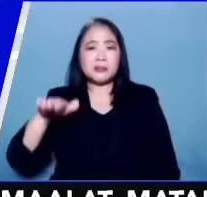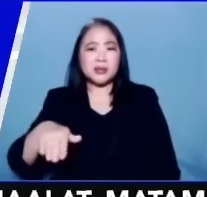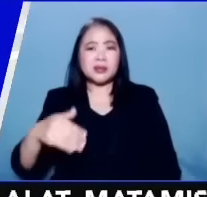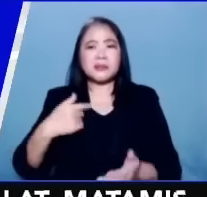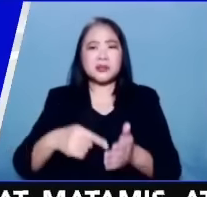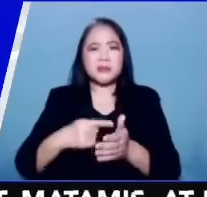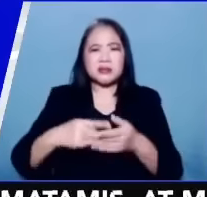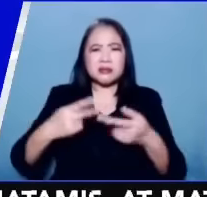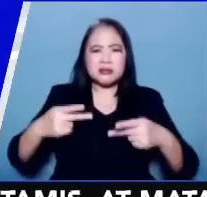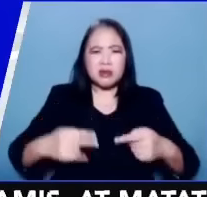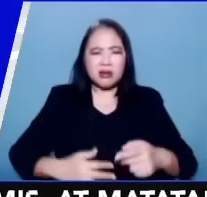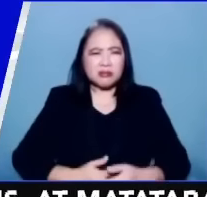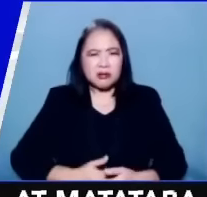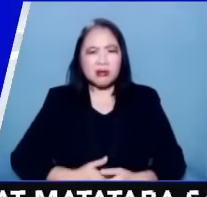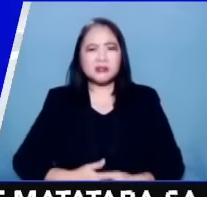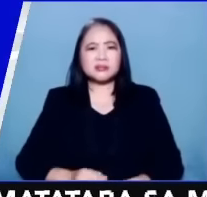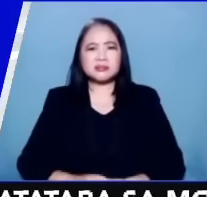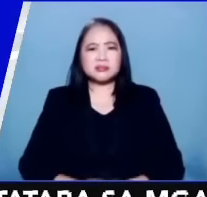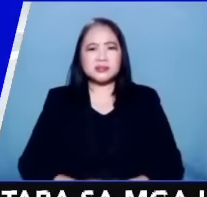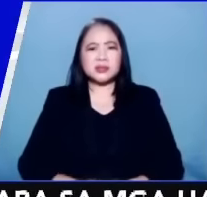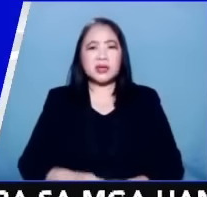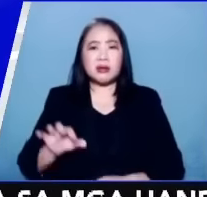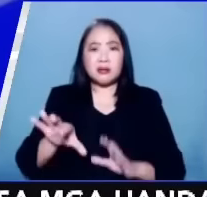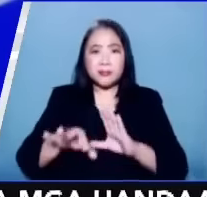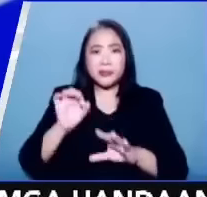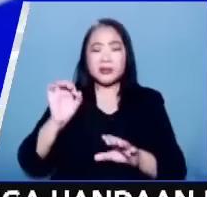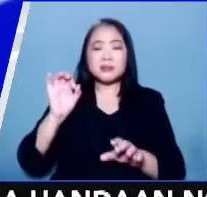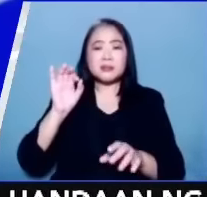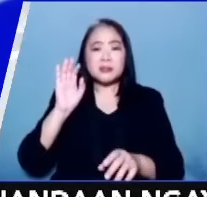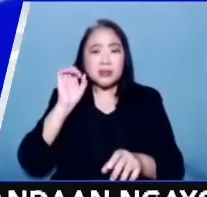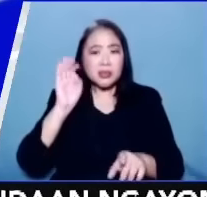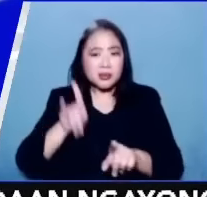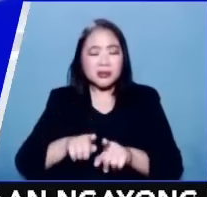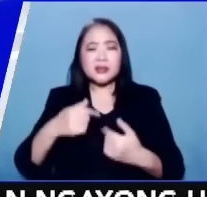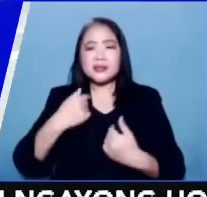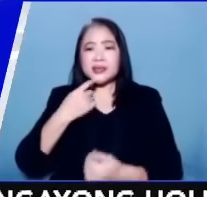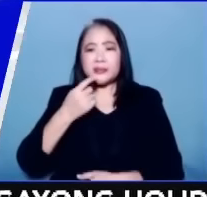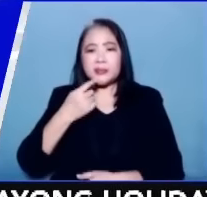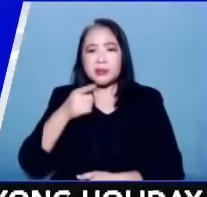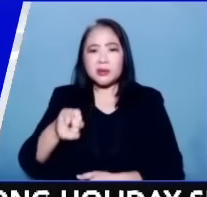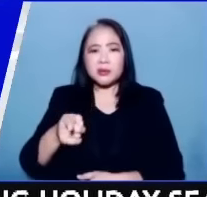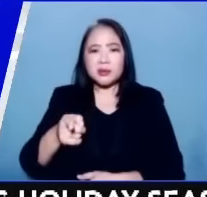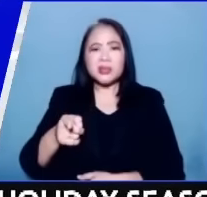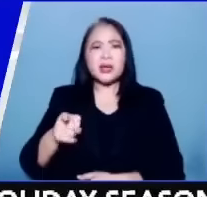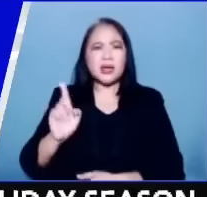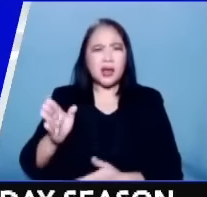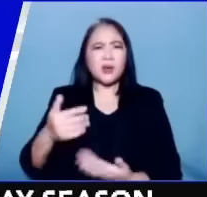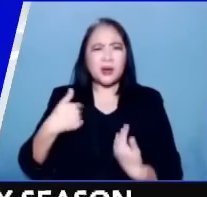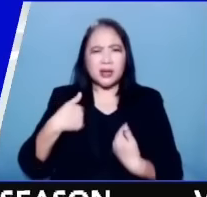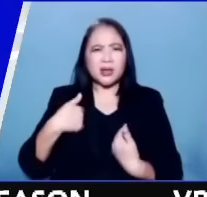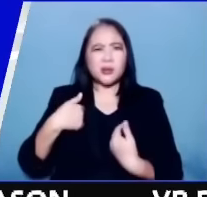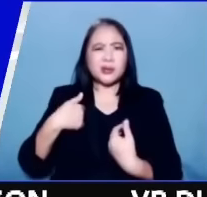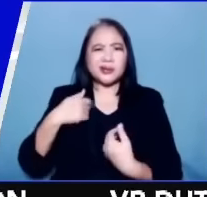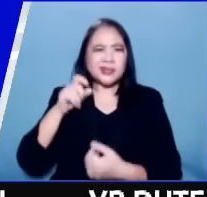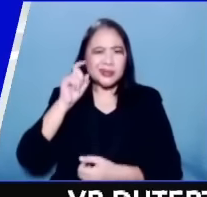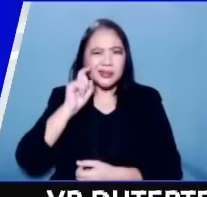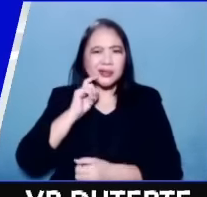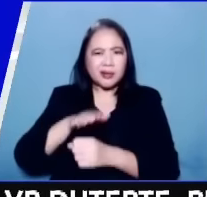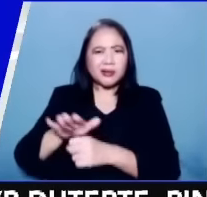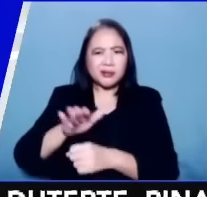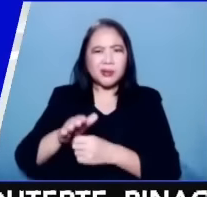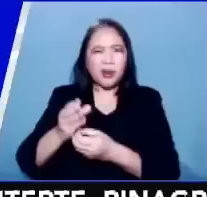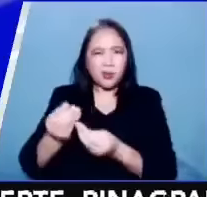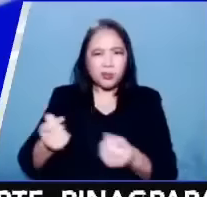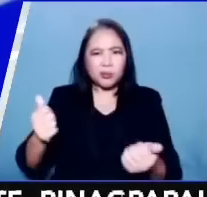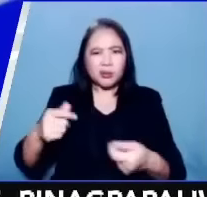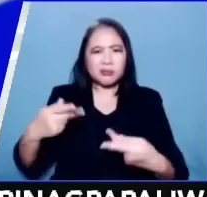yung Ian niya nalaman nung kapatid ang sabi daw po Sige anuhan kita uli maaalis yung sakit mo mo